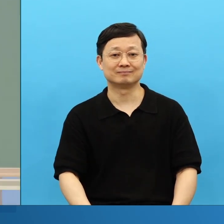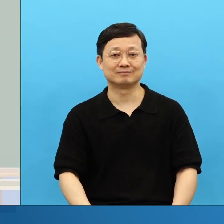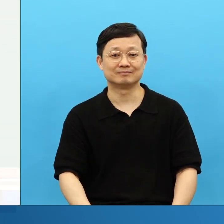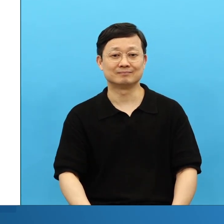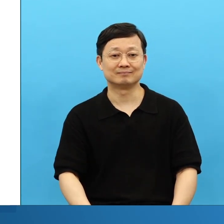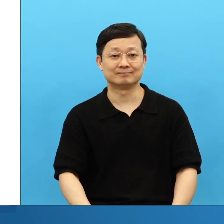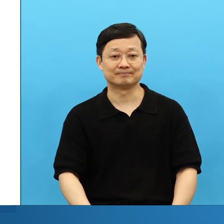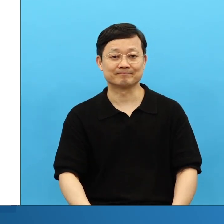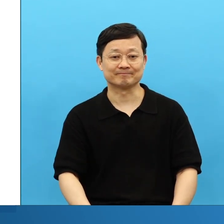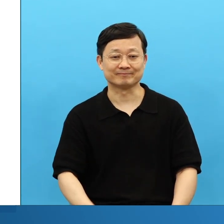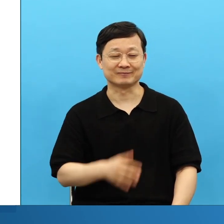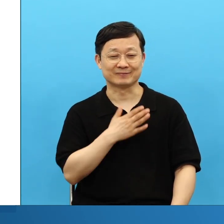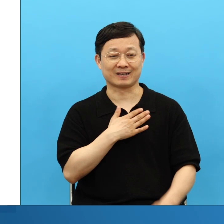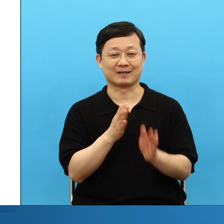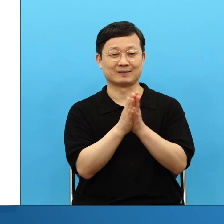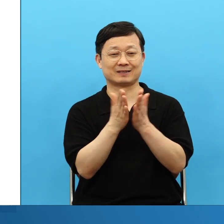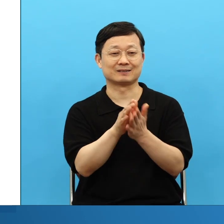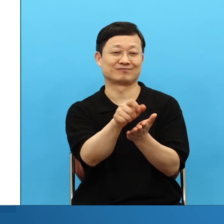제가 책을 하나 썼는데요.